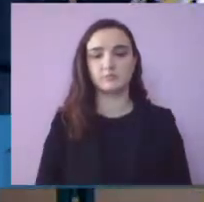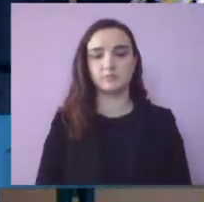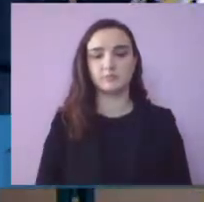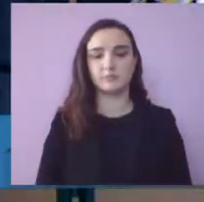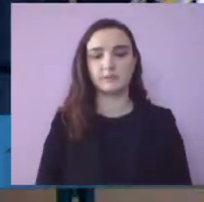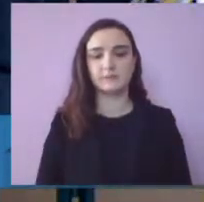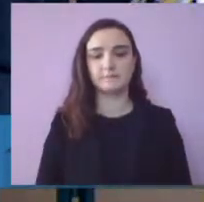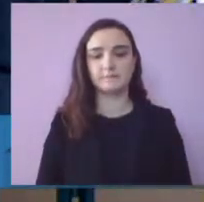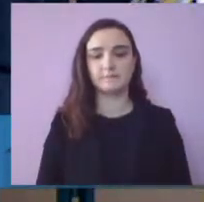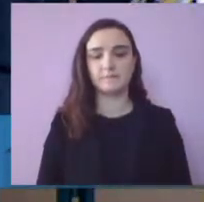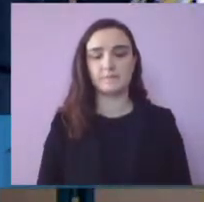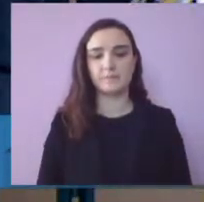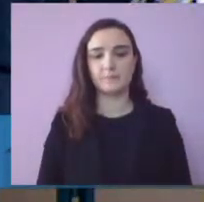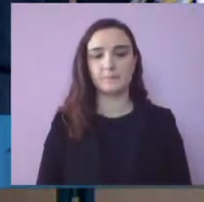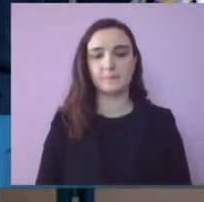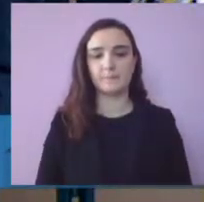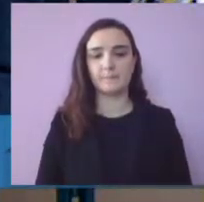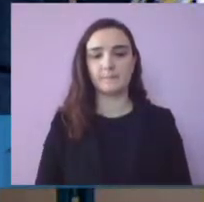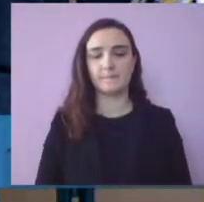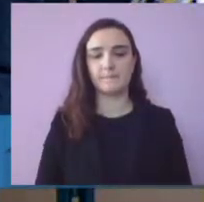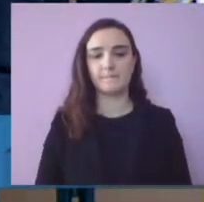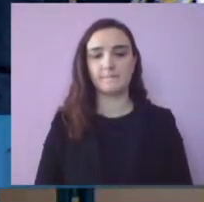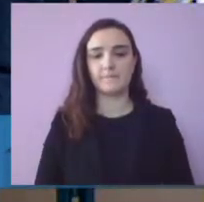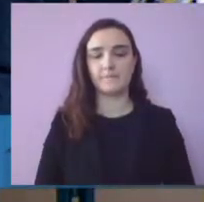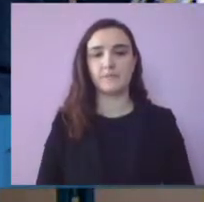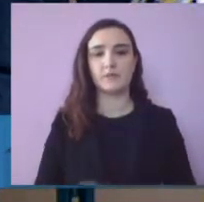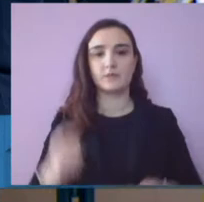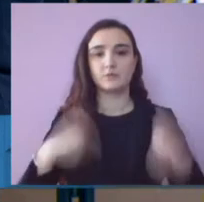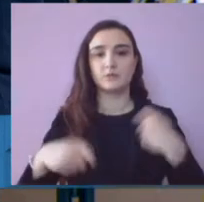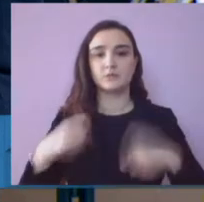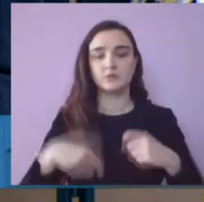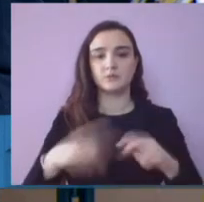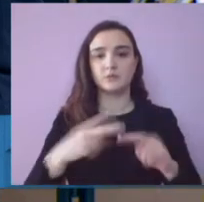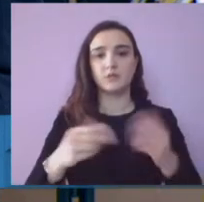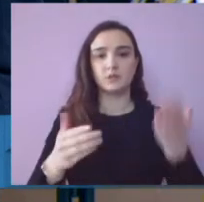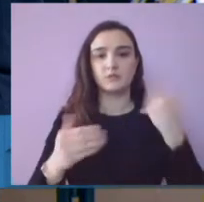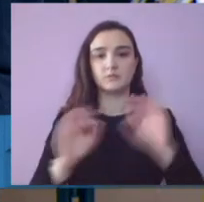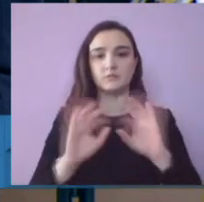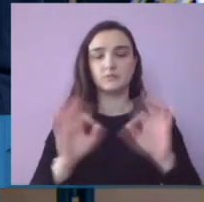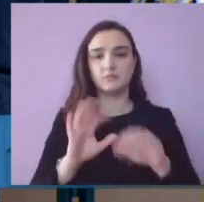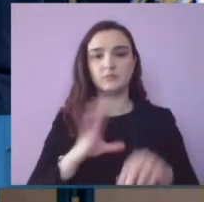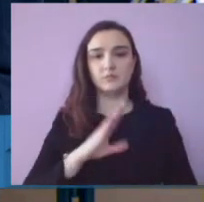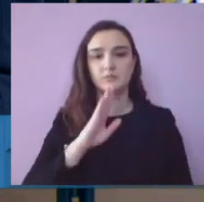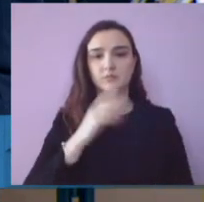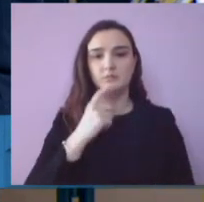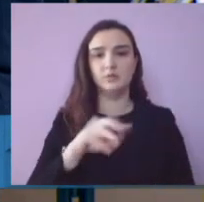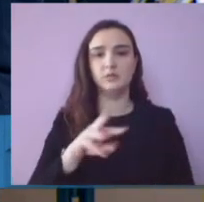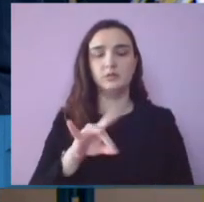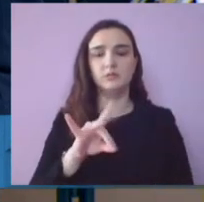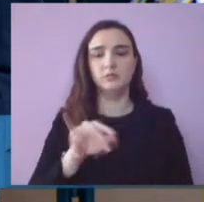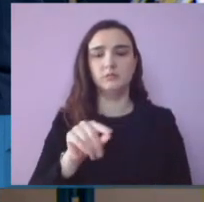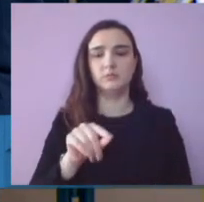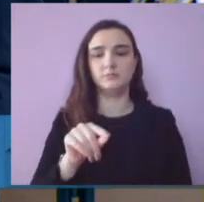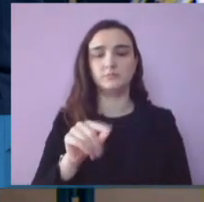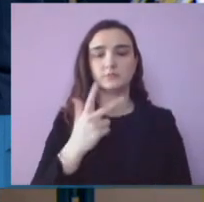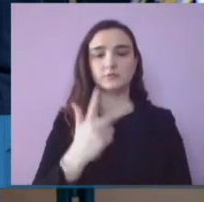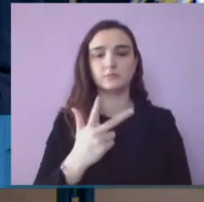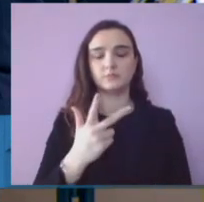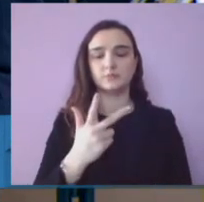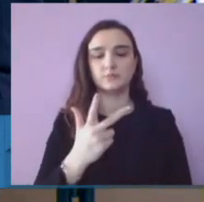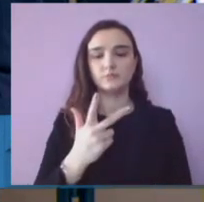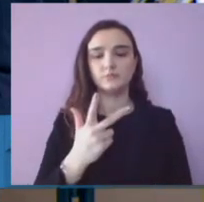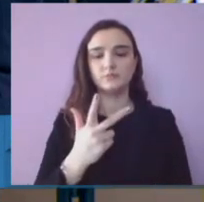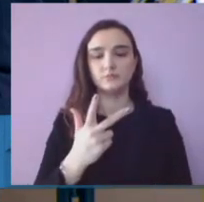შეეხება ჩაცმას, იცით ჩვენ ადრეს გვისაუბრია ქავატომარი, სამი ფორმა